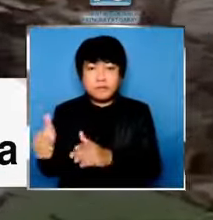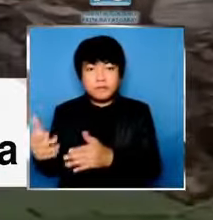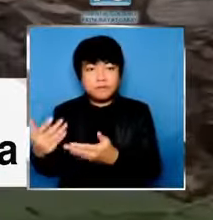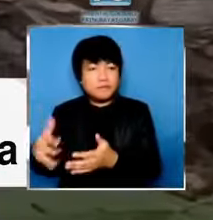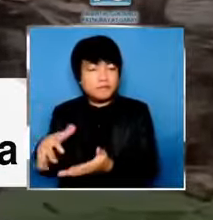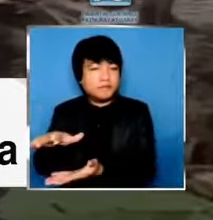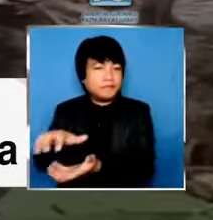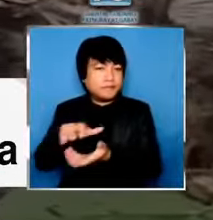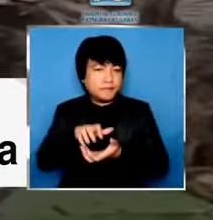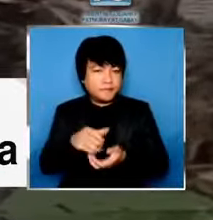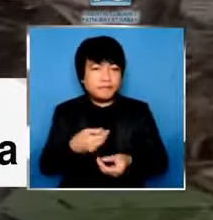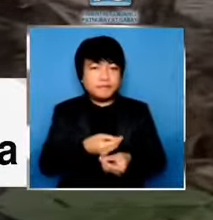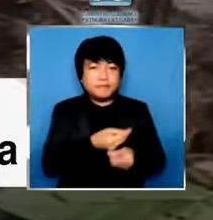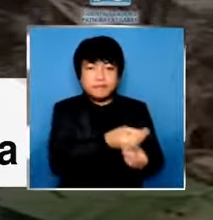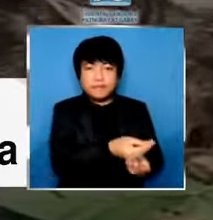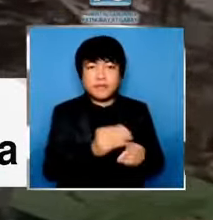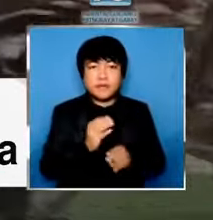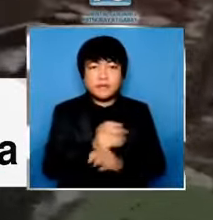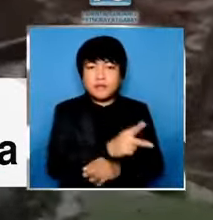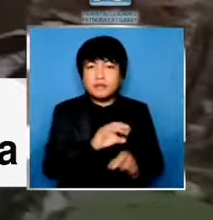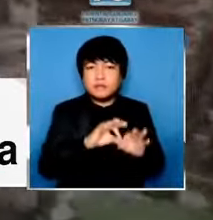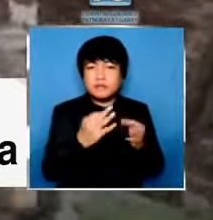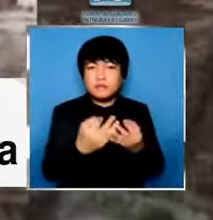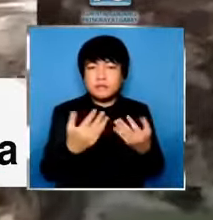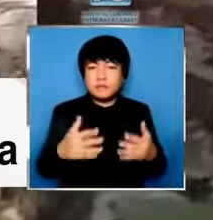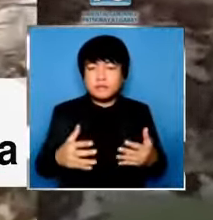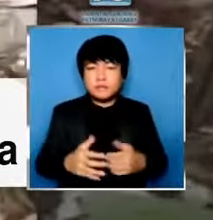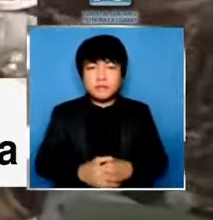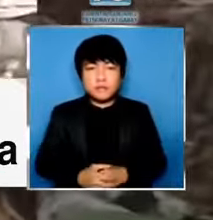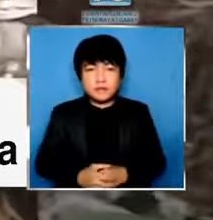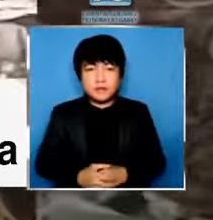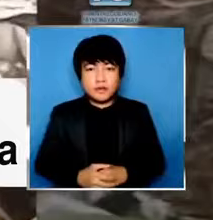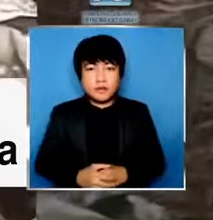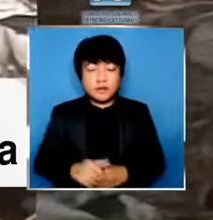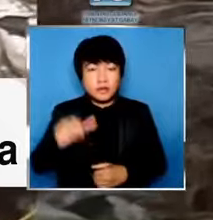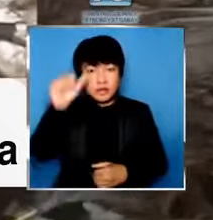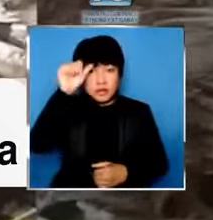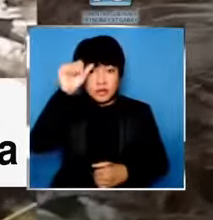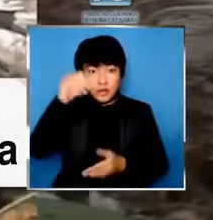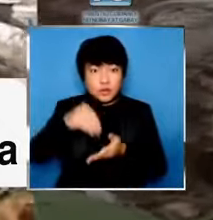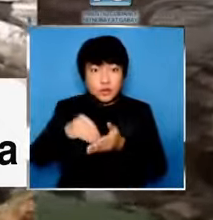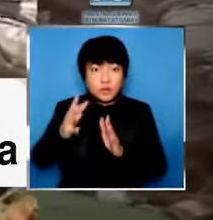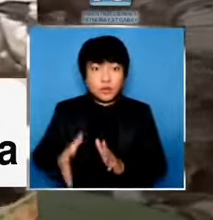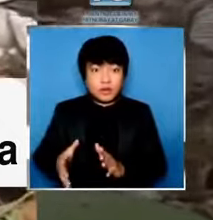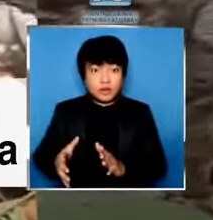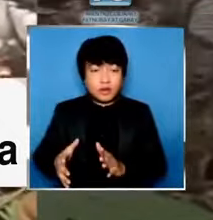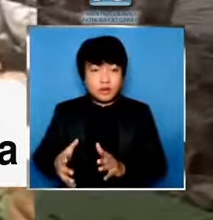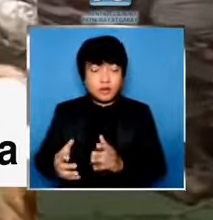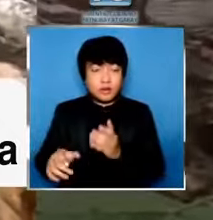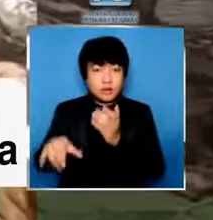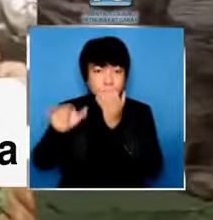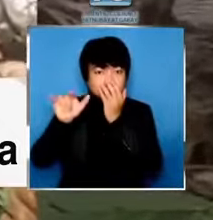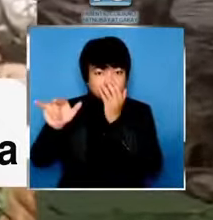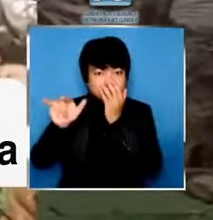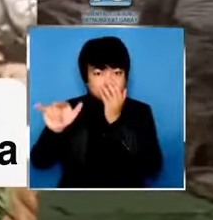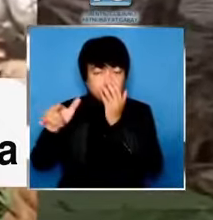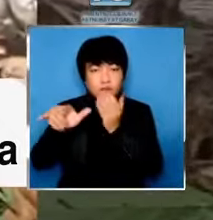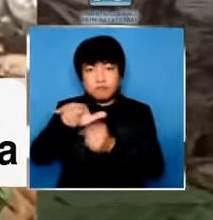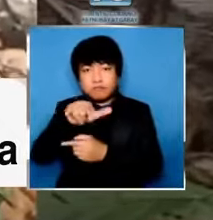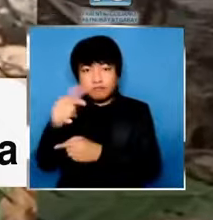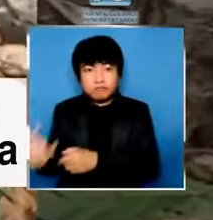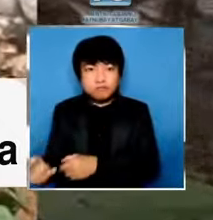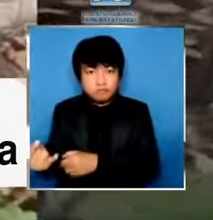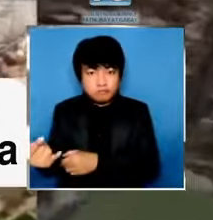Nakikipag-ugnay naman ang mga otoridad sa mga kaanak sa India nang nasawing Indian student pilot. Bumagsak sa boundary ng Luna at Pudtol sa Apayao ang